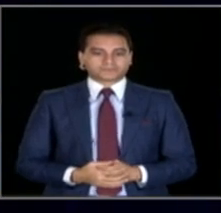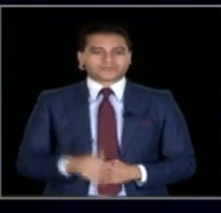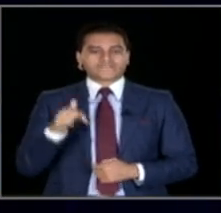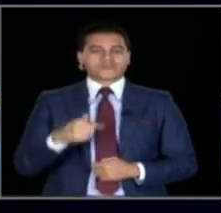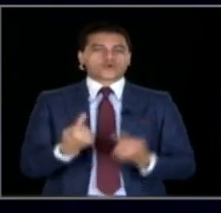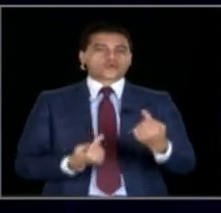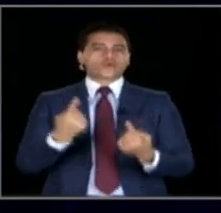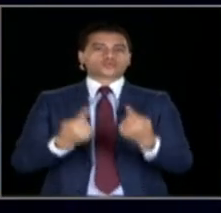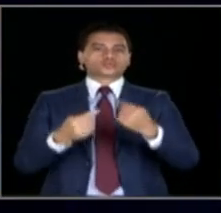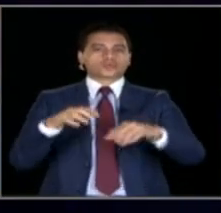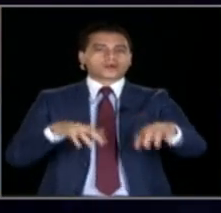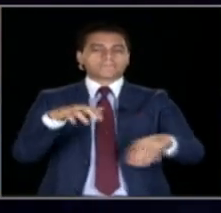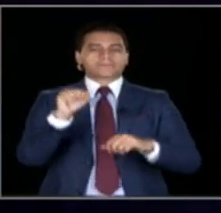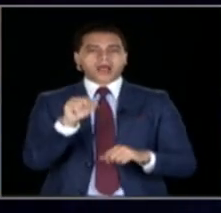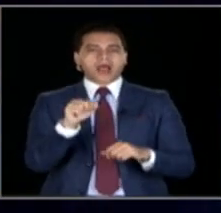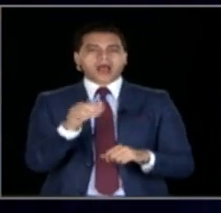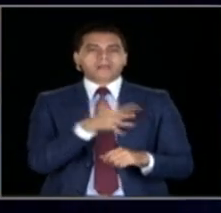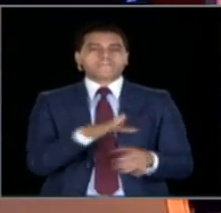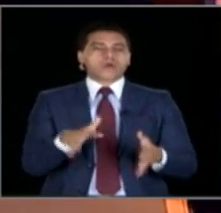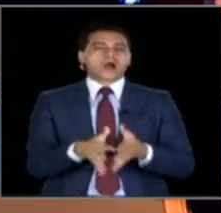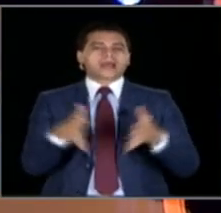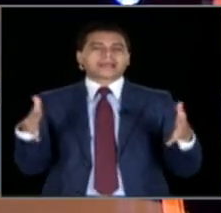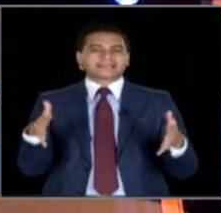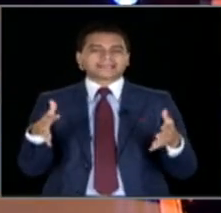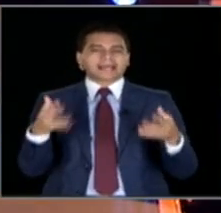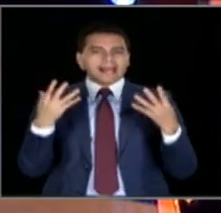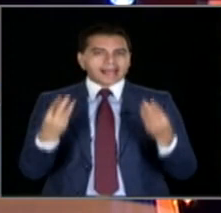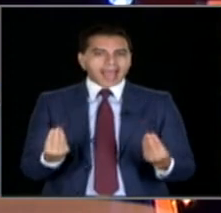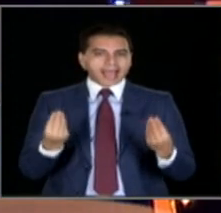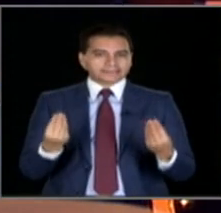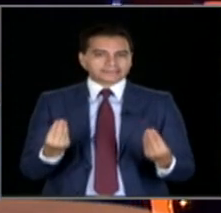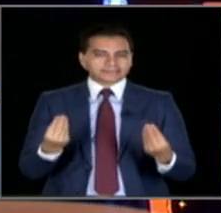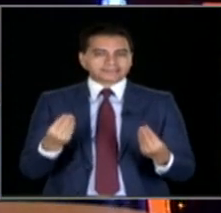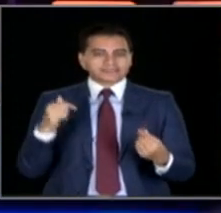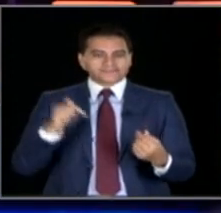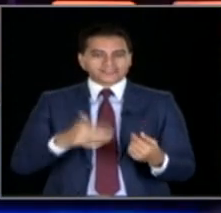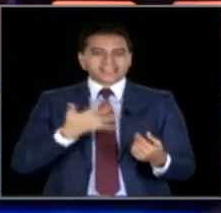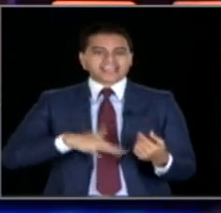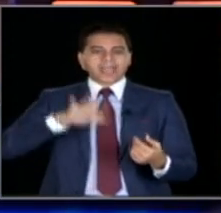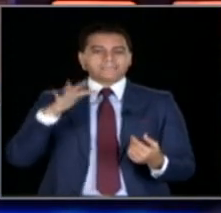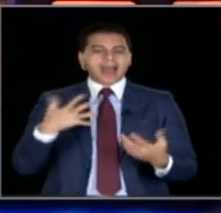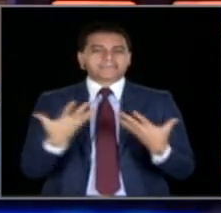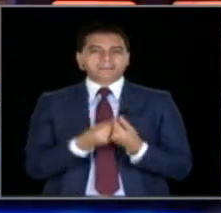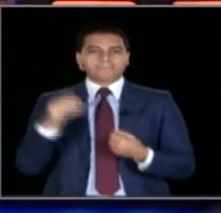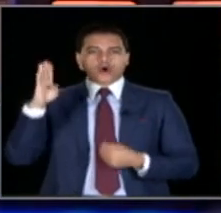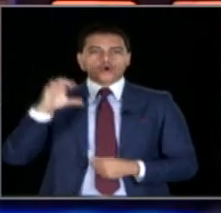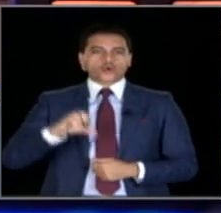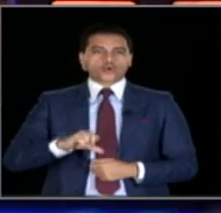في أي من جزر المحيط الهادئ تقع جبال كوهالا؟